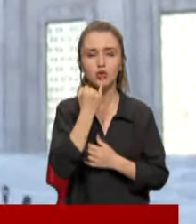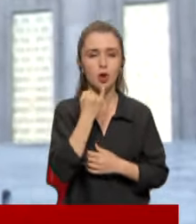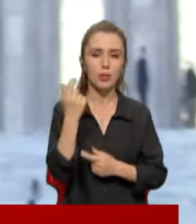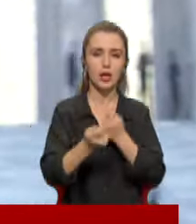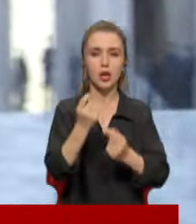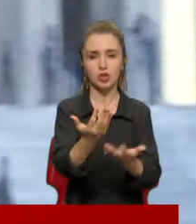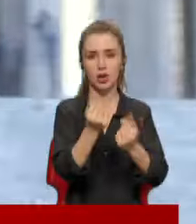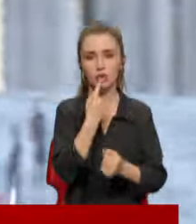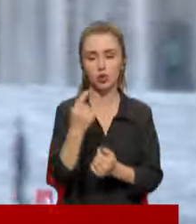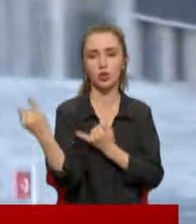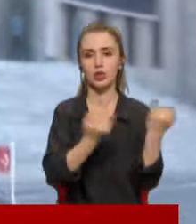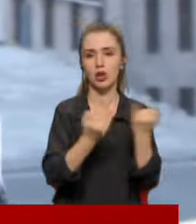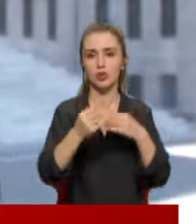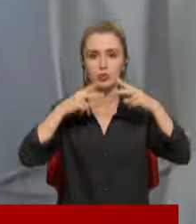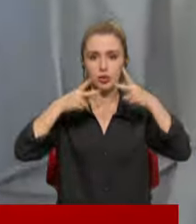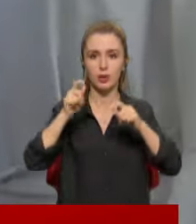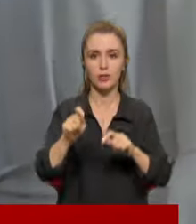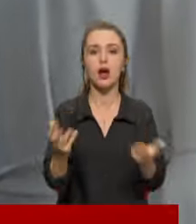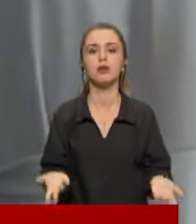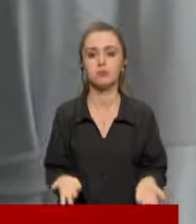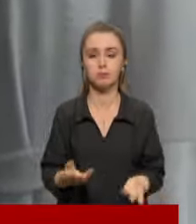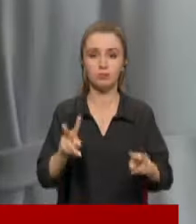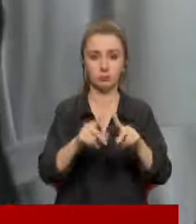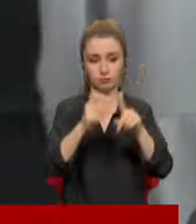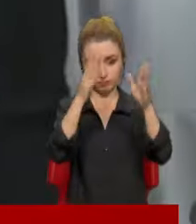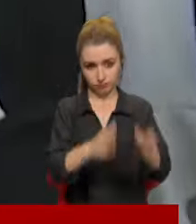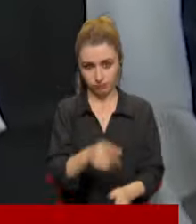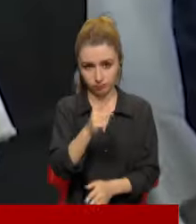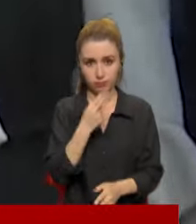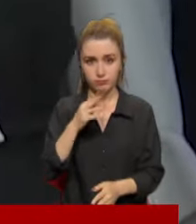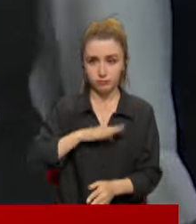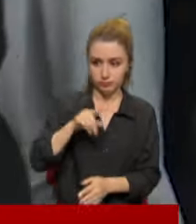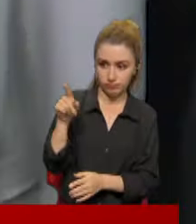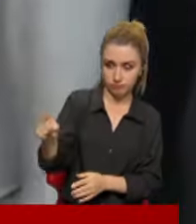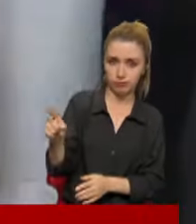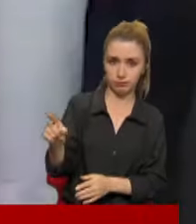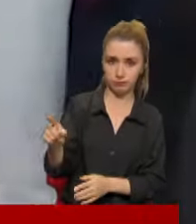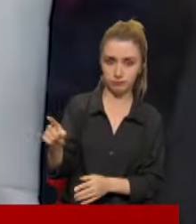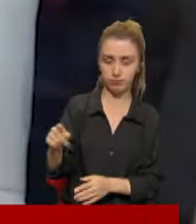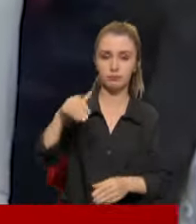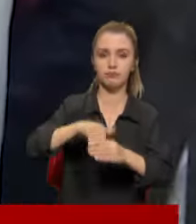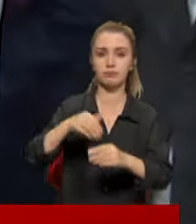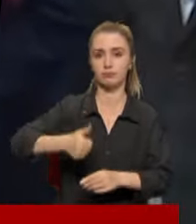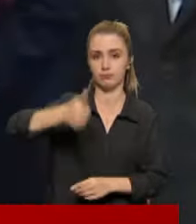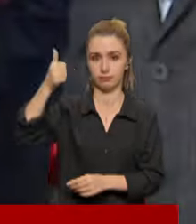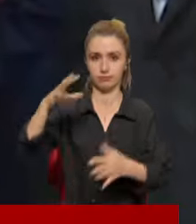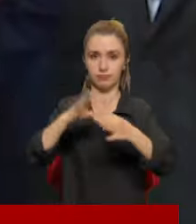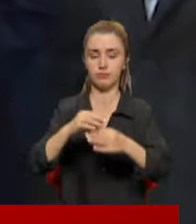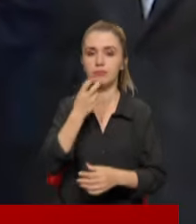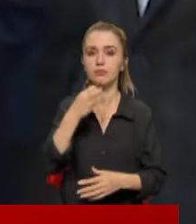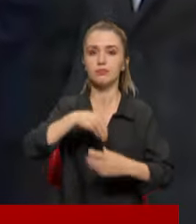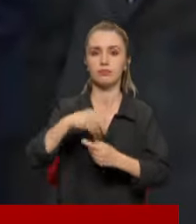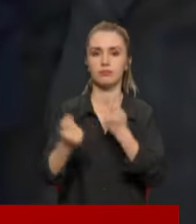işe alındığı tartışmasına ilişkin açıklama yapmadı. Mustafa Destici ise kızı Özgül Hilal Destici'nin meclis başkanlığına bağlı kadroda